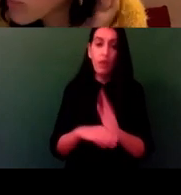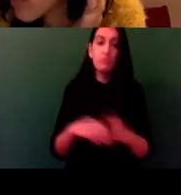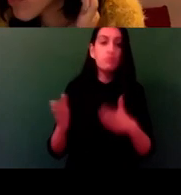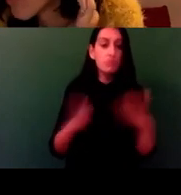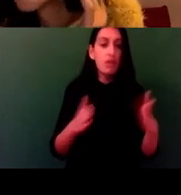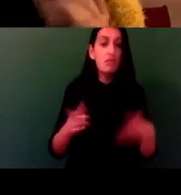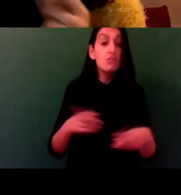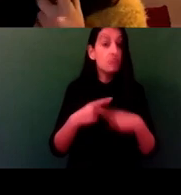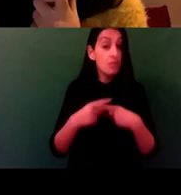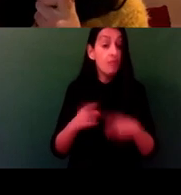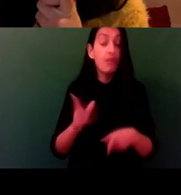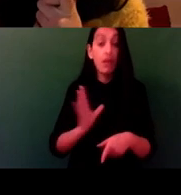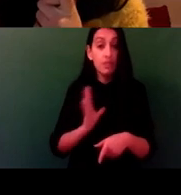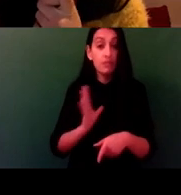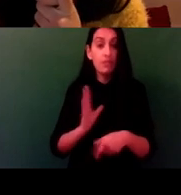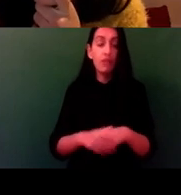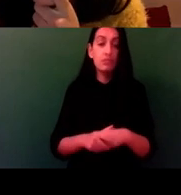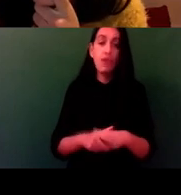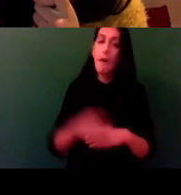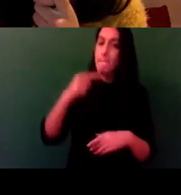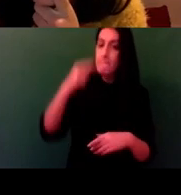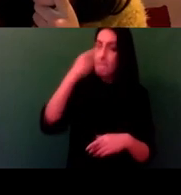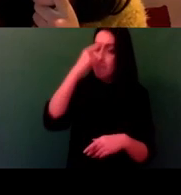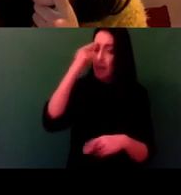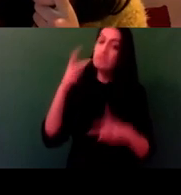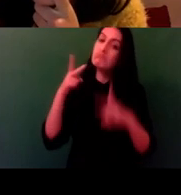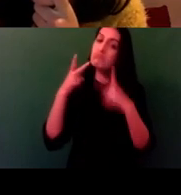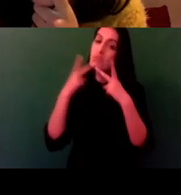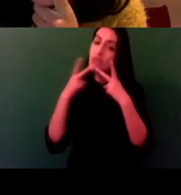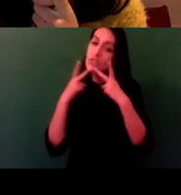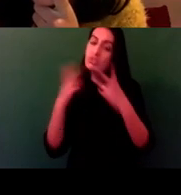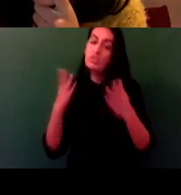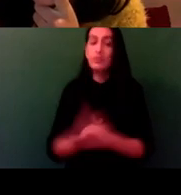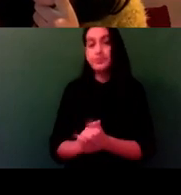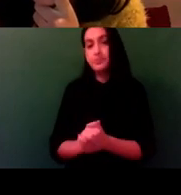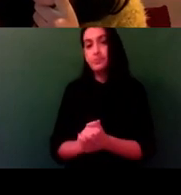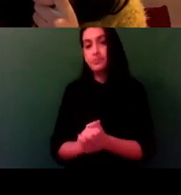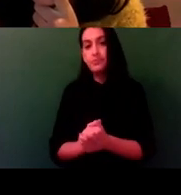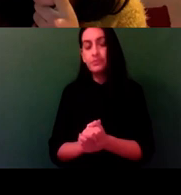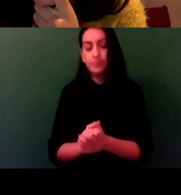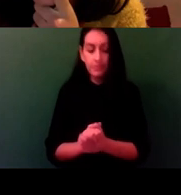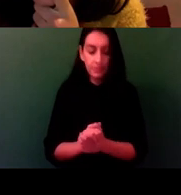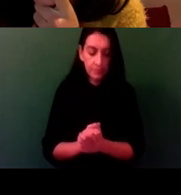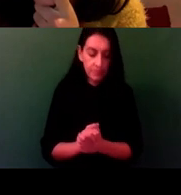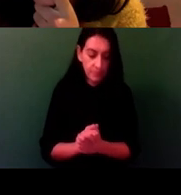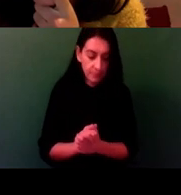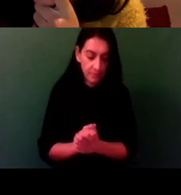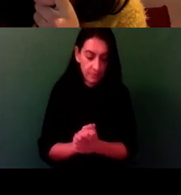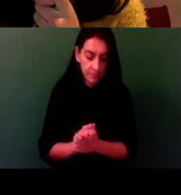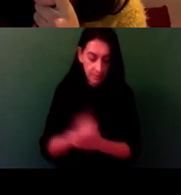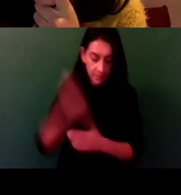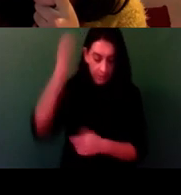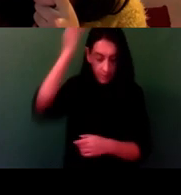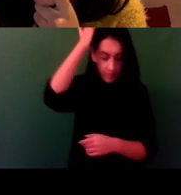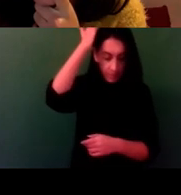Evet. Bunlara belki Hayrettin yorumlamak ister. Evet, yani şey, belki nasıl veri, hangi